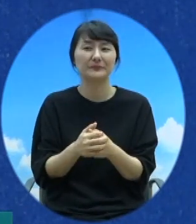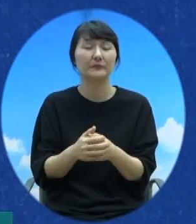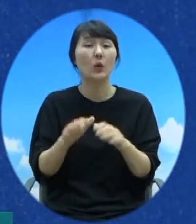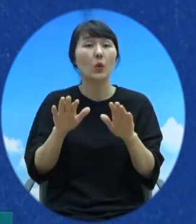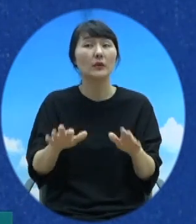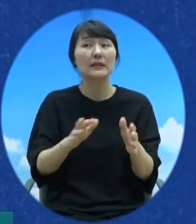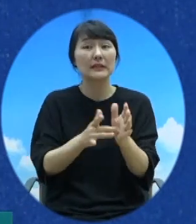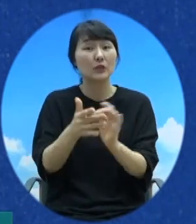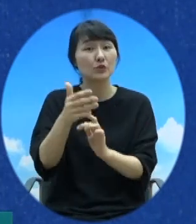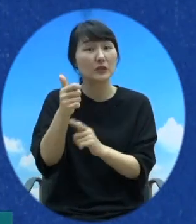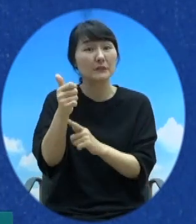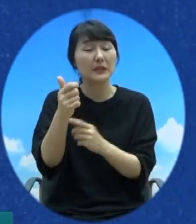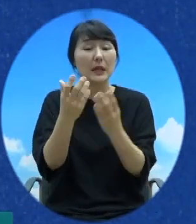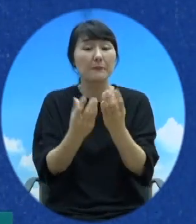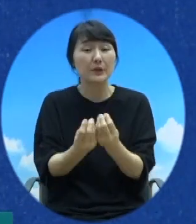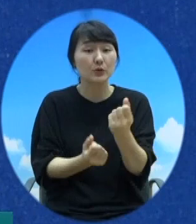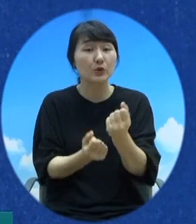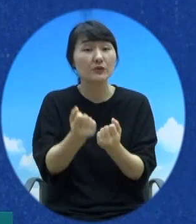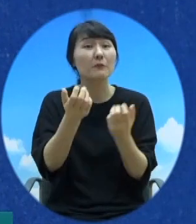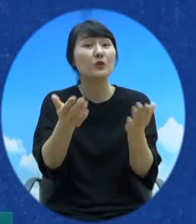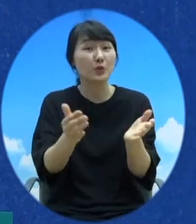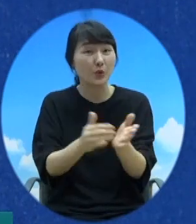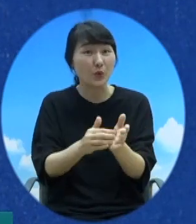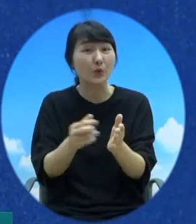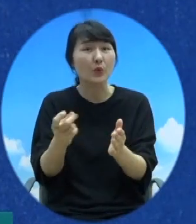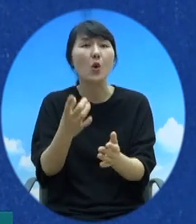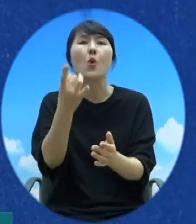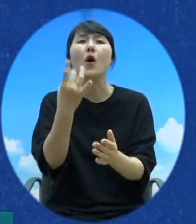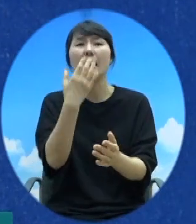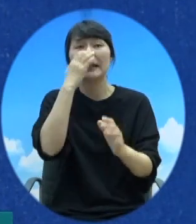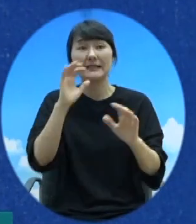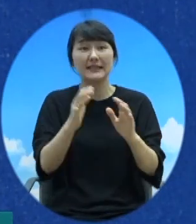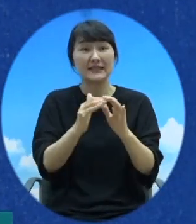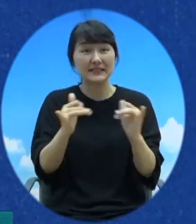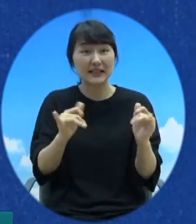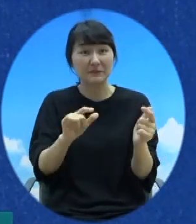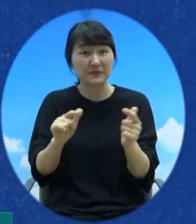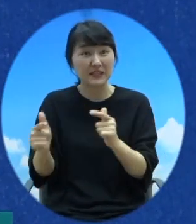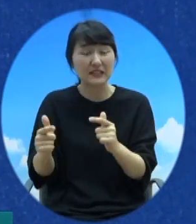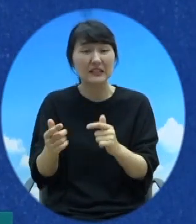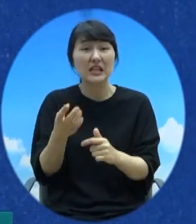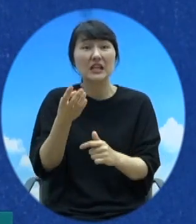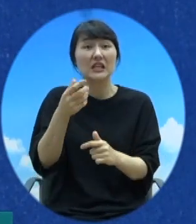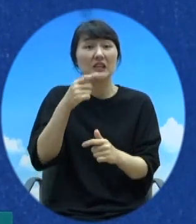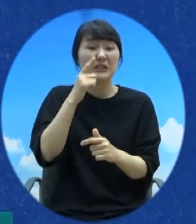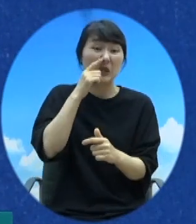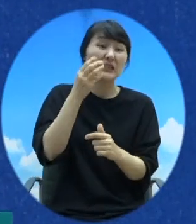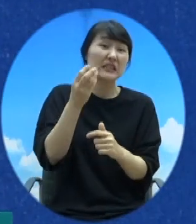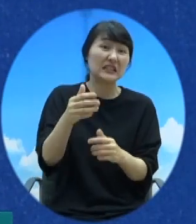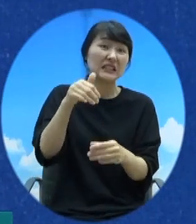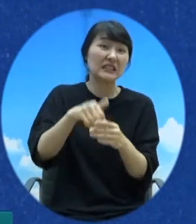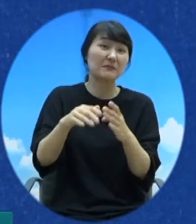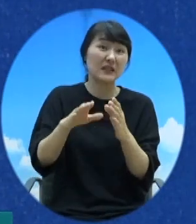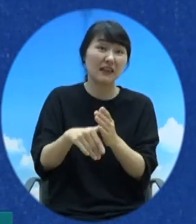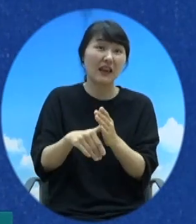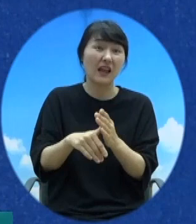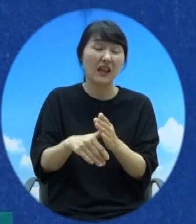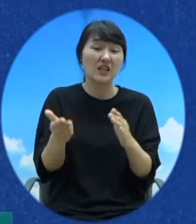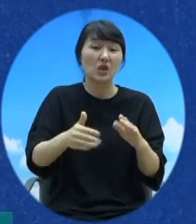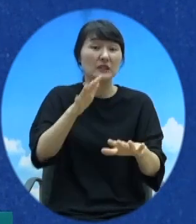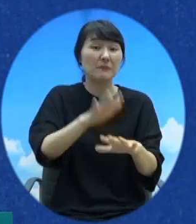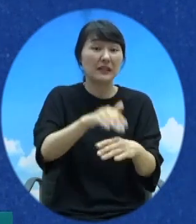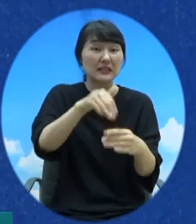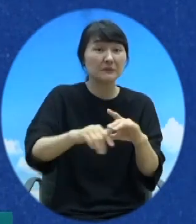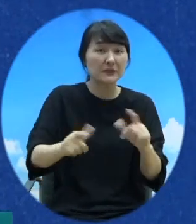오늘 예수님은 비유로 말씀하셨고요. 원래 이스라엘 사람들은 겨자씨는 그저 이런 짜투리